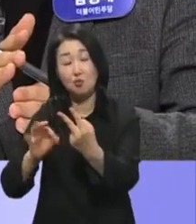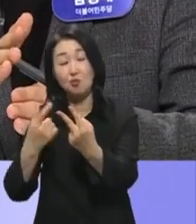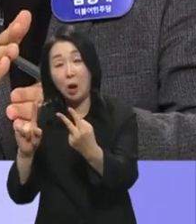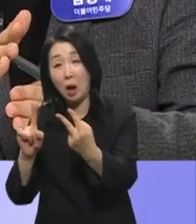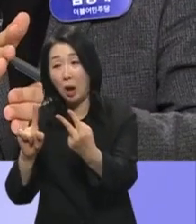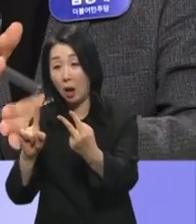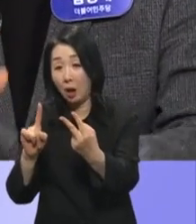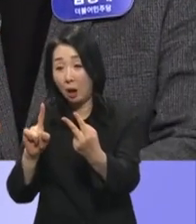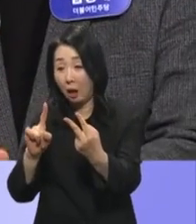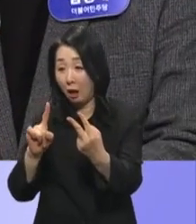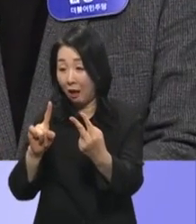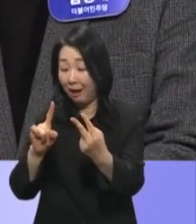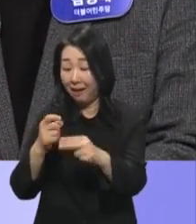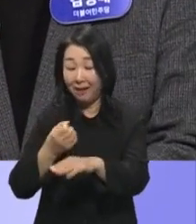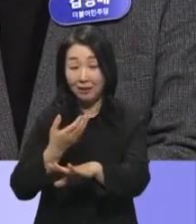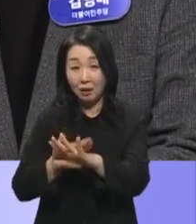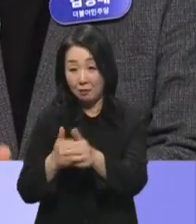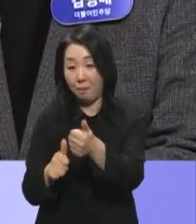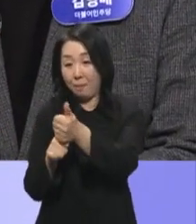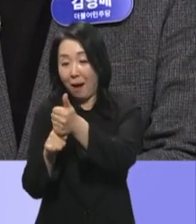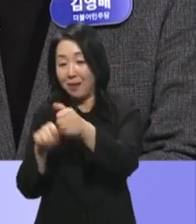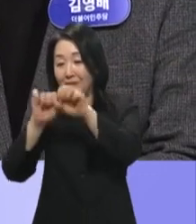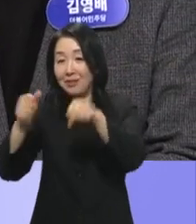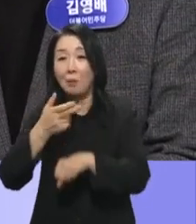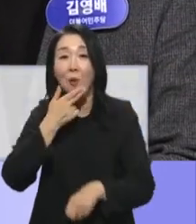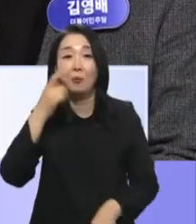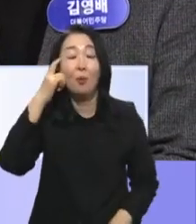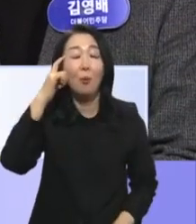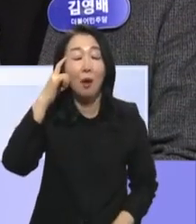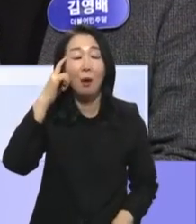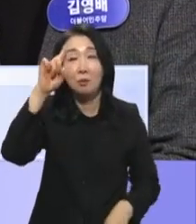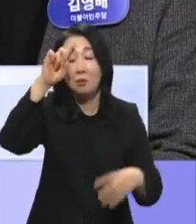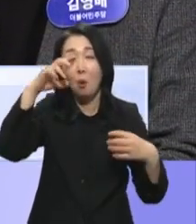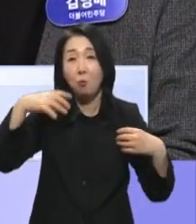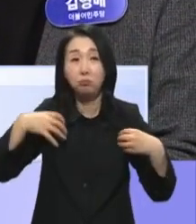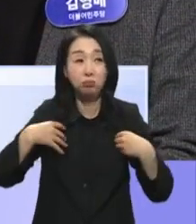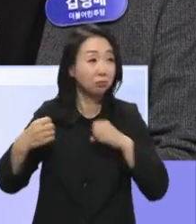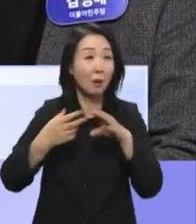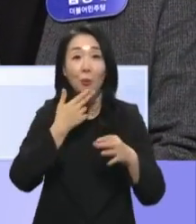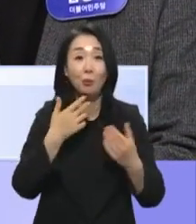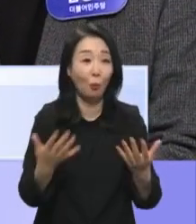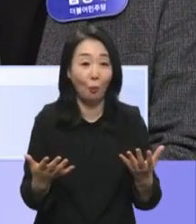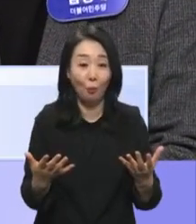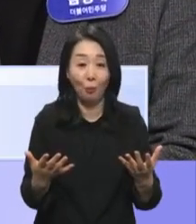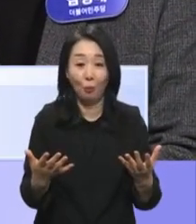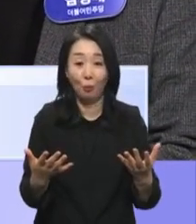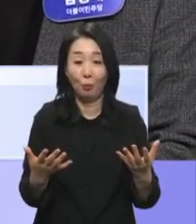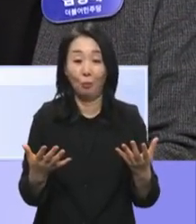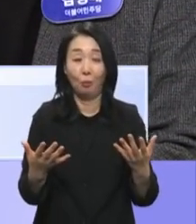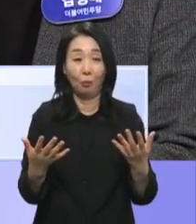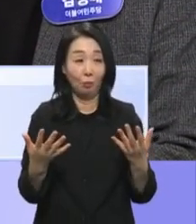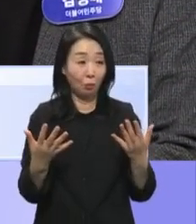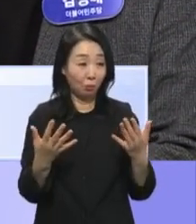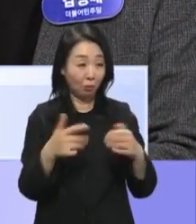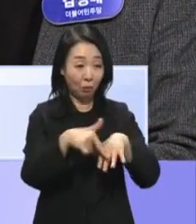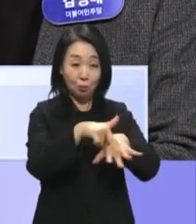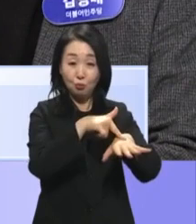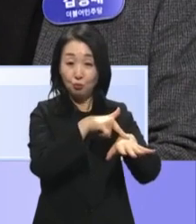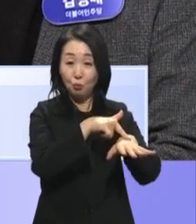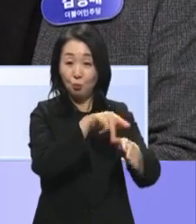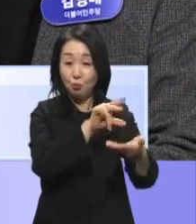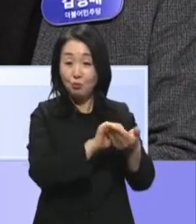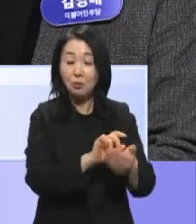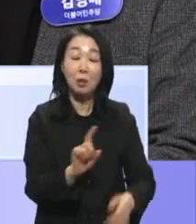않았는지에 대해서 소 말하는 백업 시스 맞습니다 정부가 전혀 지금 답을 못 하고 있어요 그리고 이게 구조적인 문제라는